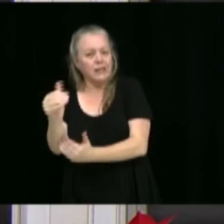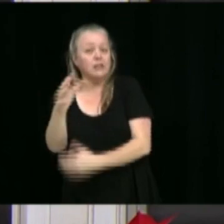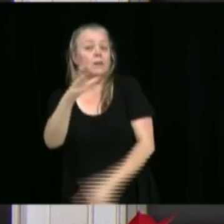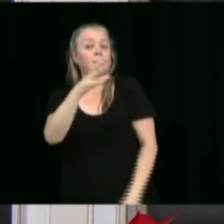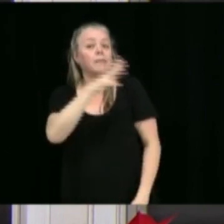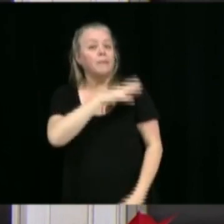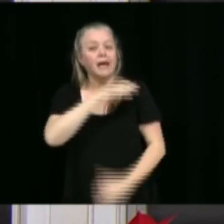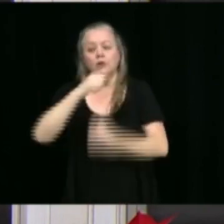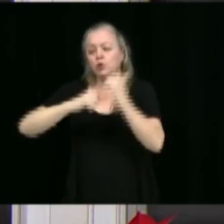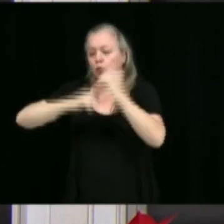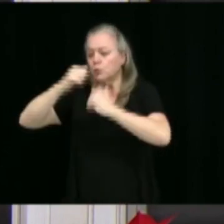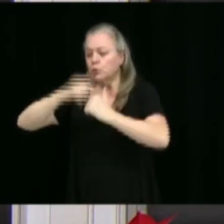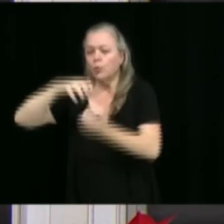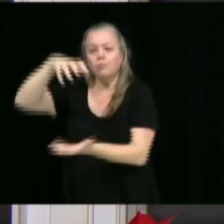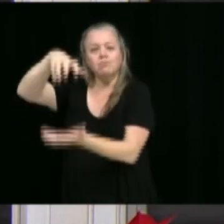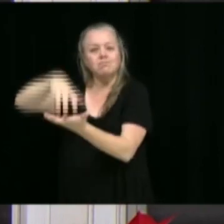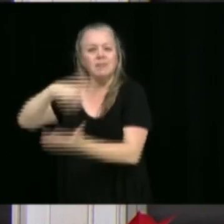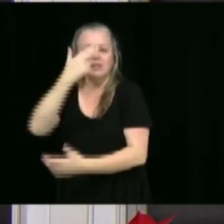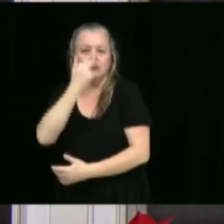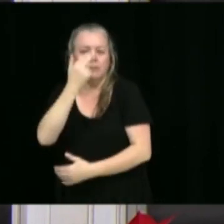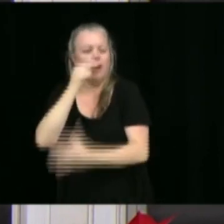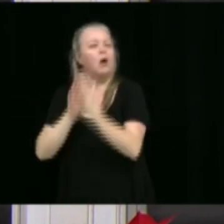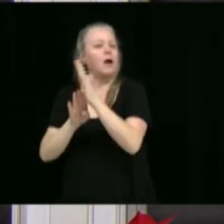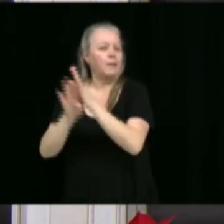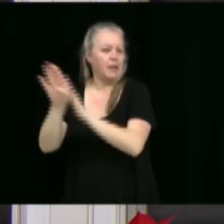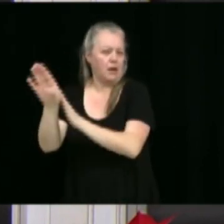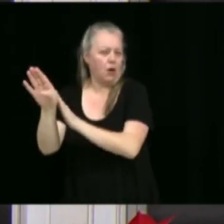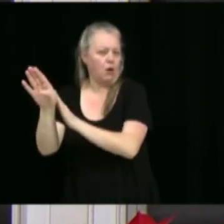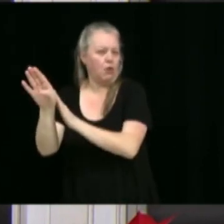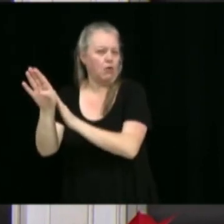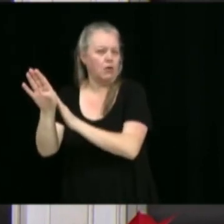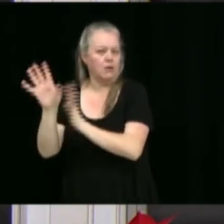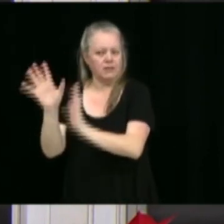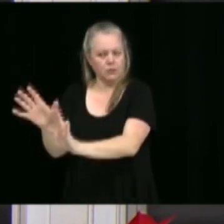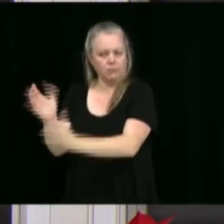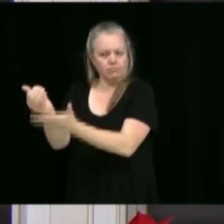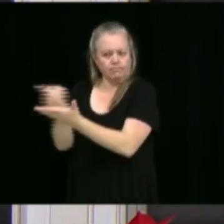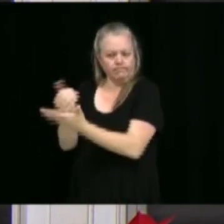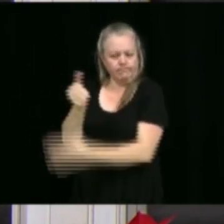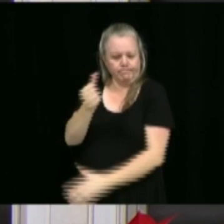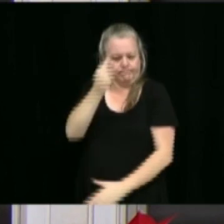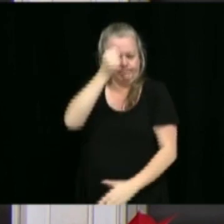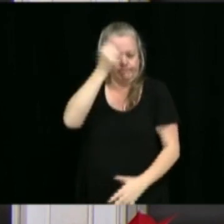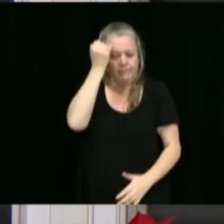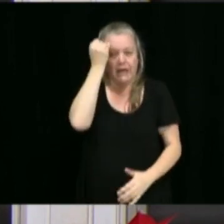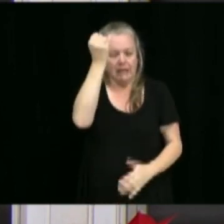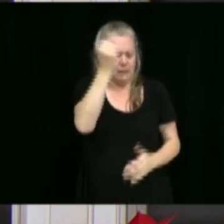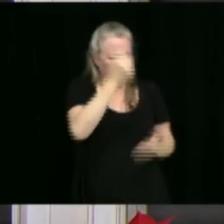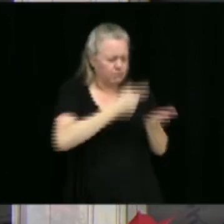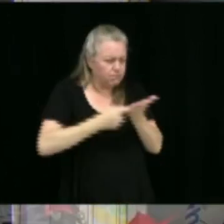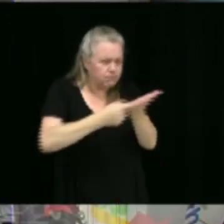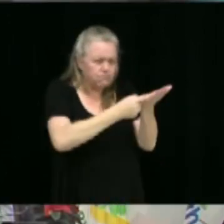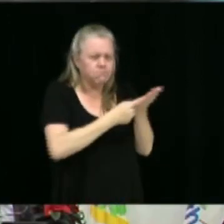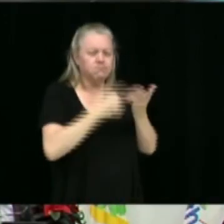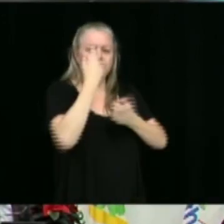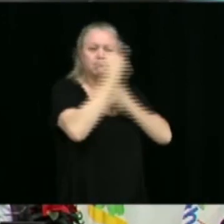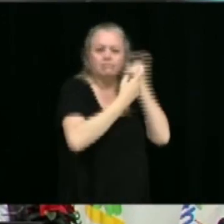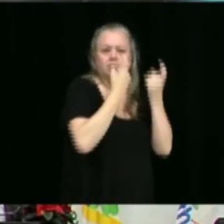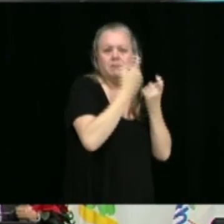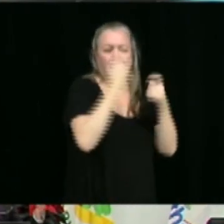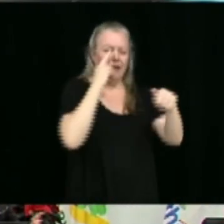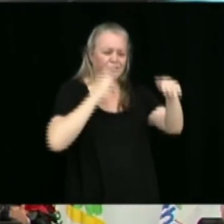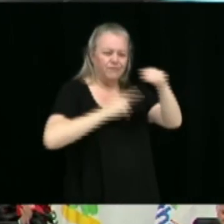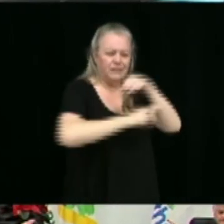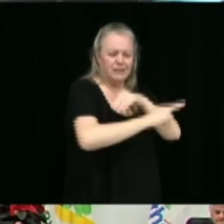infrastructures de sport qu'on y retrouve, qu'on a voulu développer une vision fort prometteuse pour le parc Terre des Jeunes.